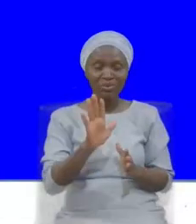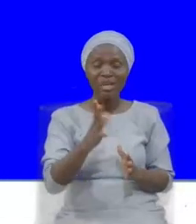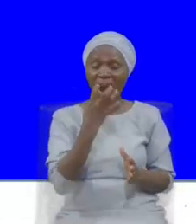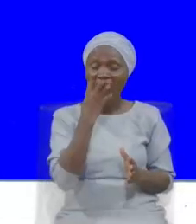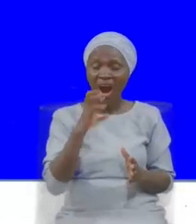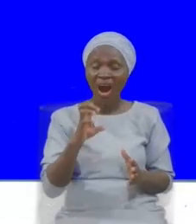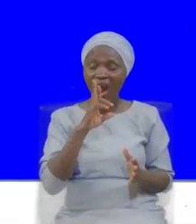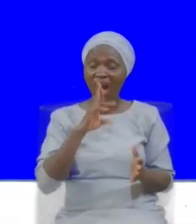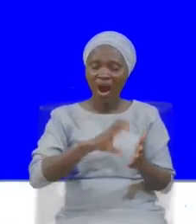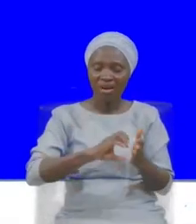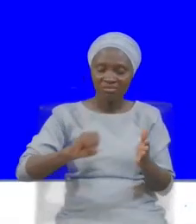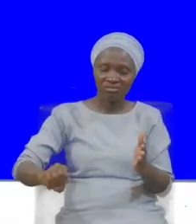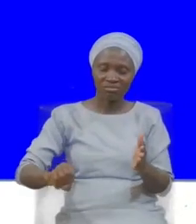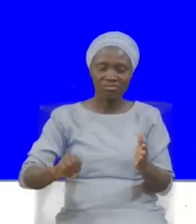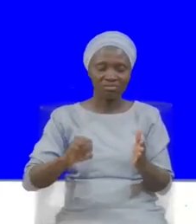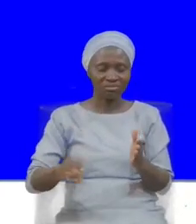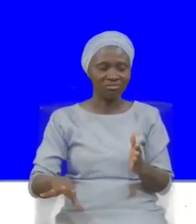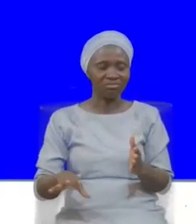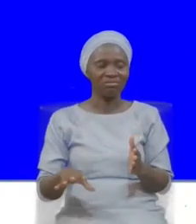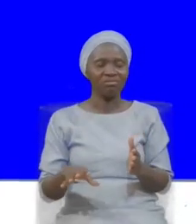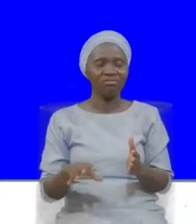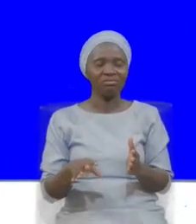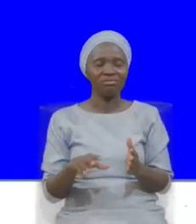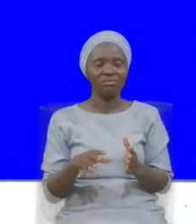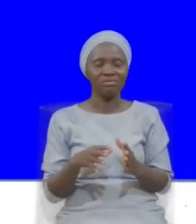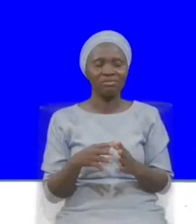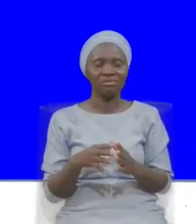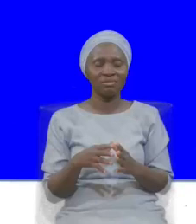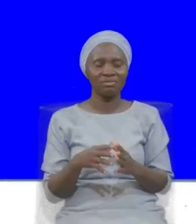Vos malédictions sont anéanties, ôtées.